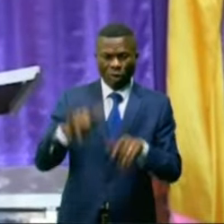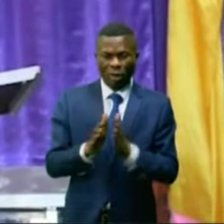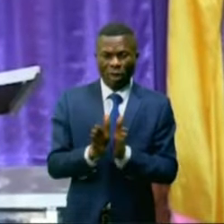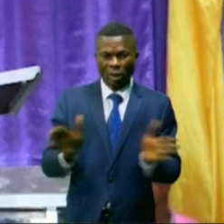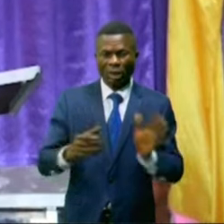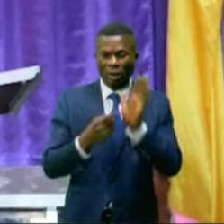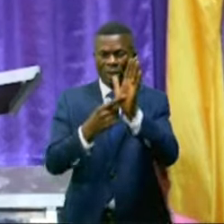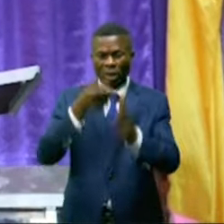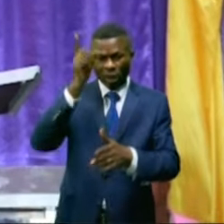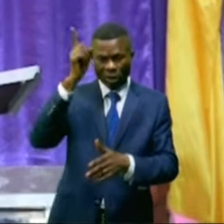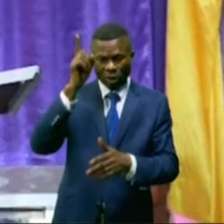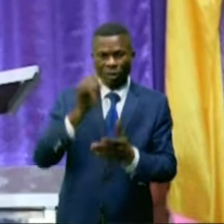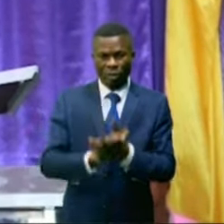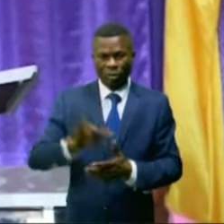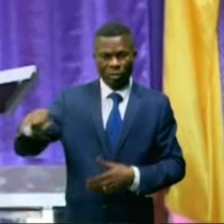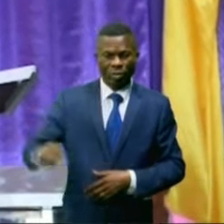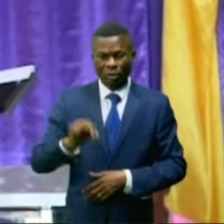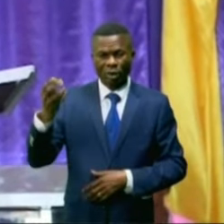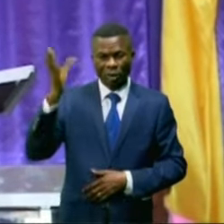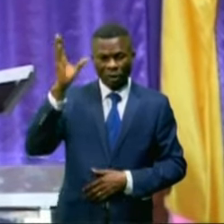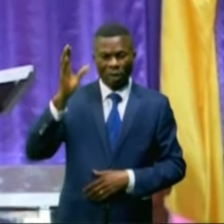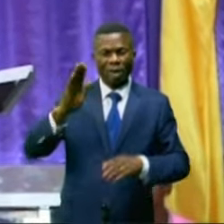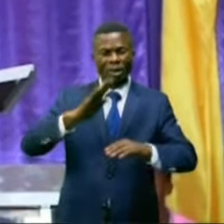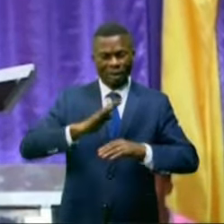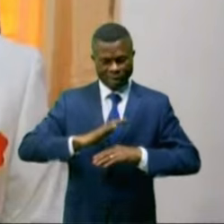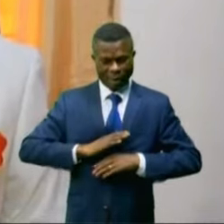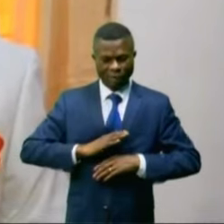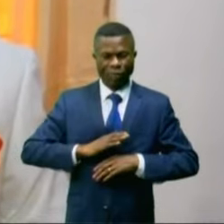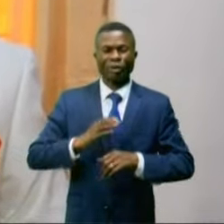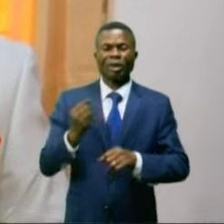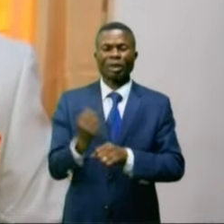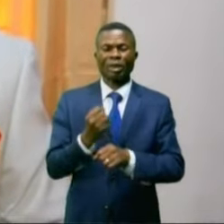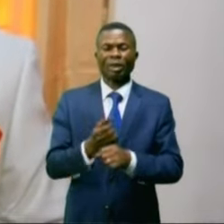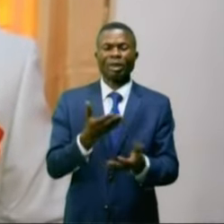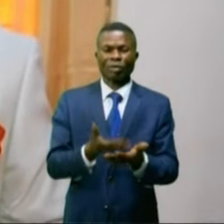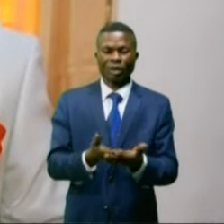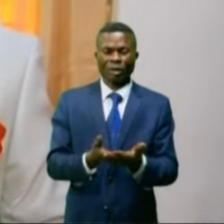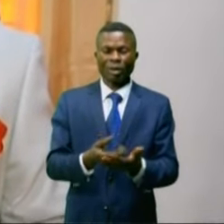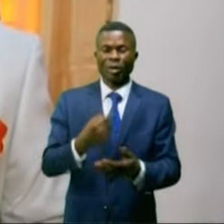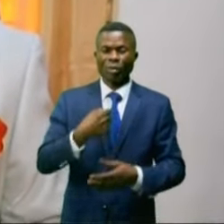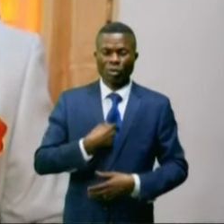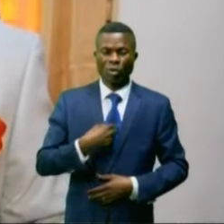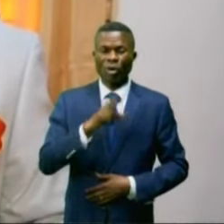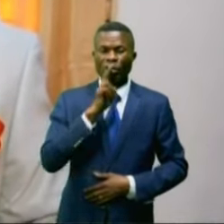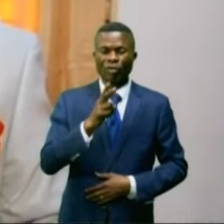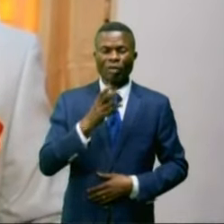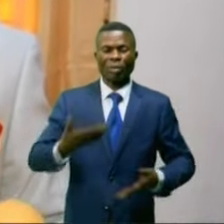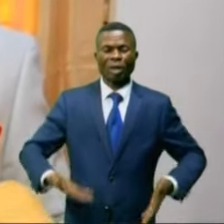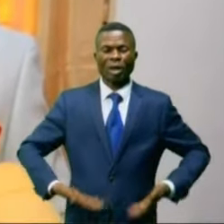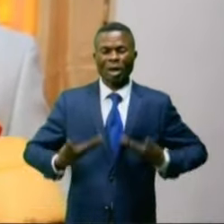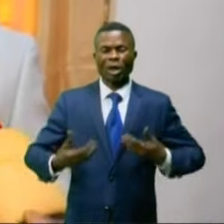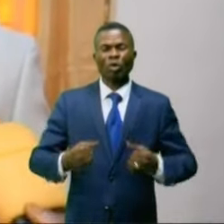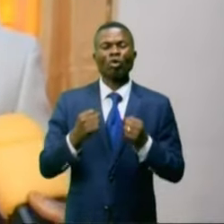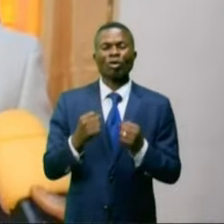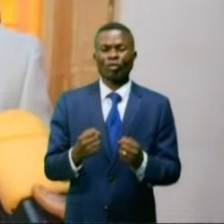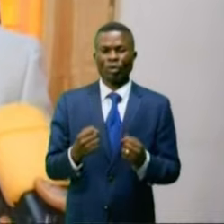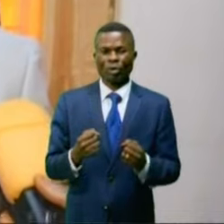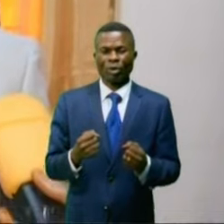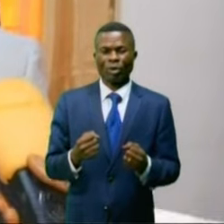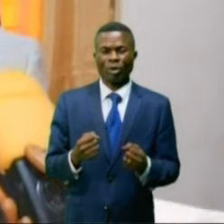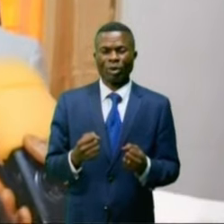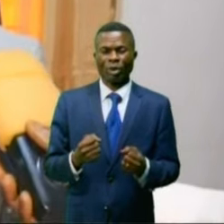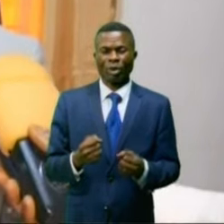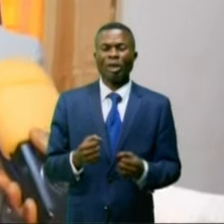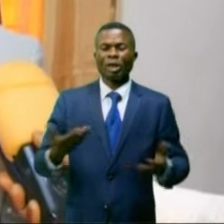légal Jean-Pierre Mouya Moukania s'est dit satisfait. J'ai vraiment le sentiment de joie.